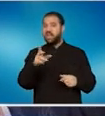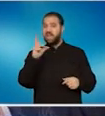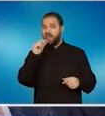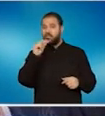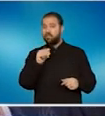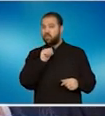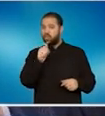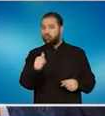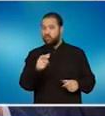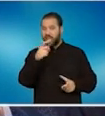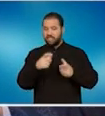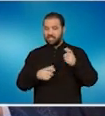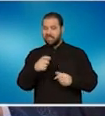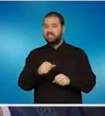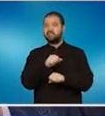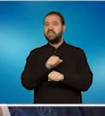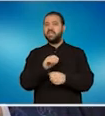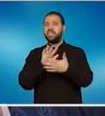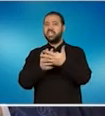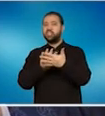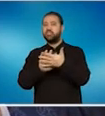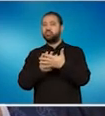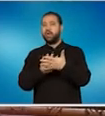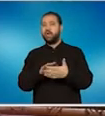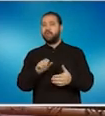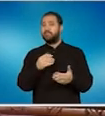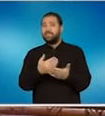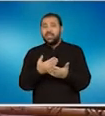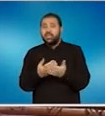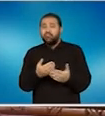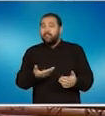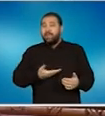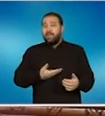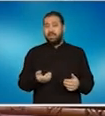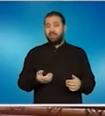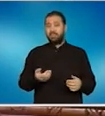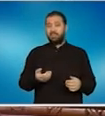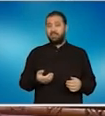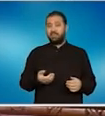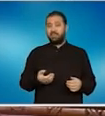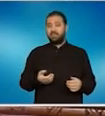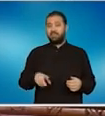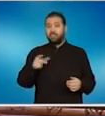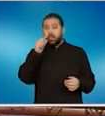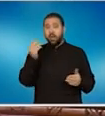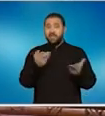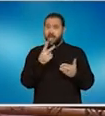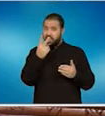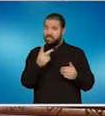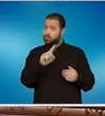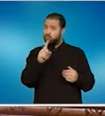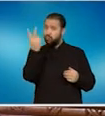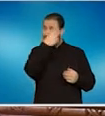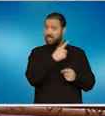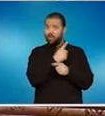vorbit. Nu a vorbit și, într-adevăr... De ce, Părinte Adrian? Sunt oameni care ne urmăresc poate acum și nu înțeleg acest lucru. Ceea ce s-a